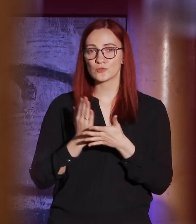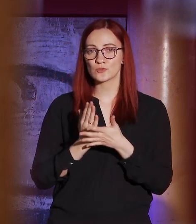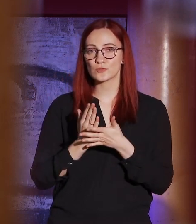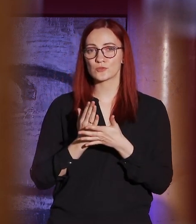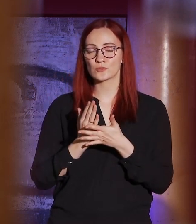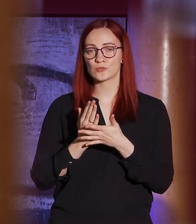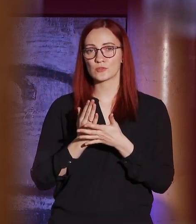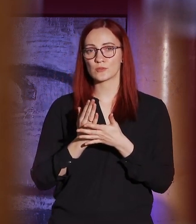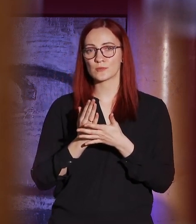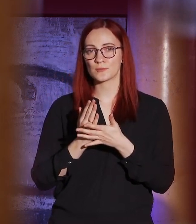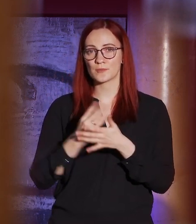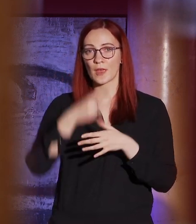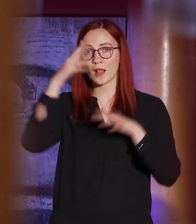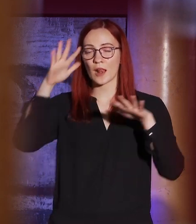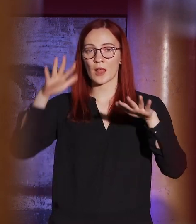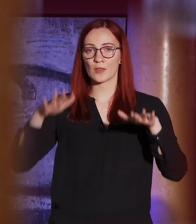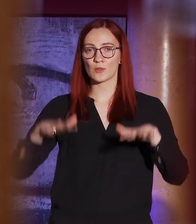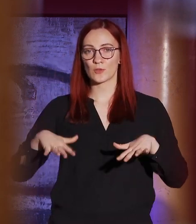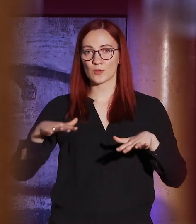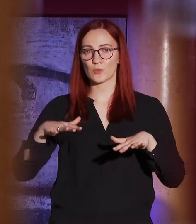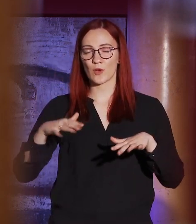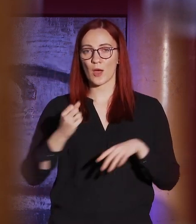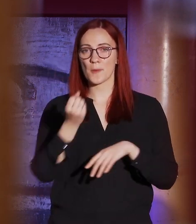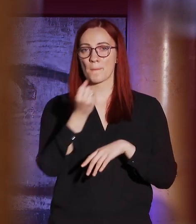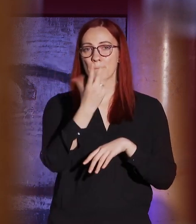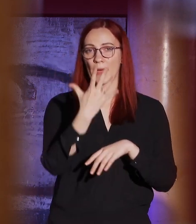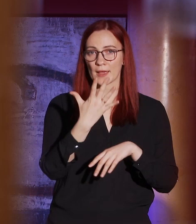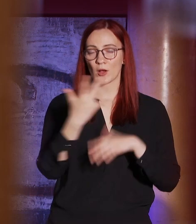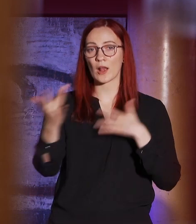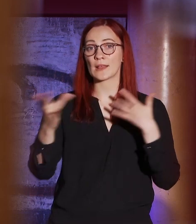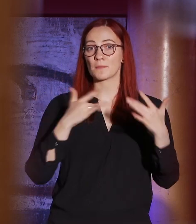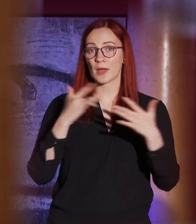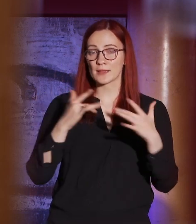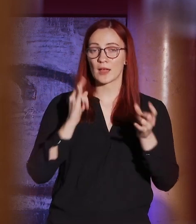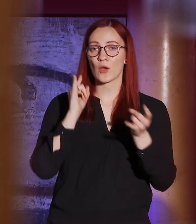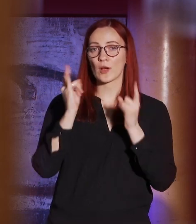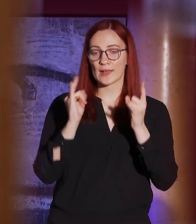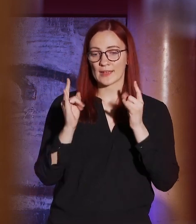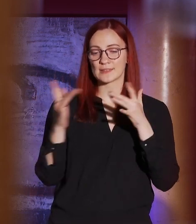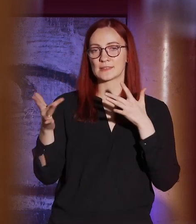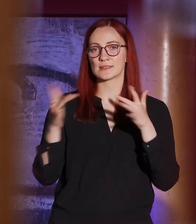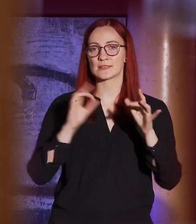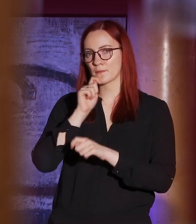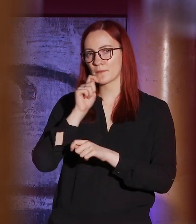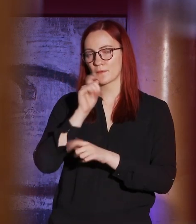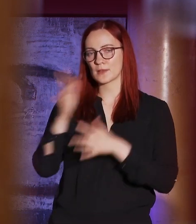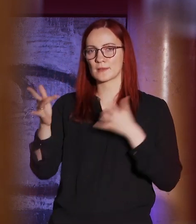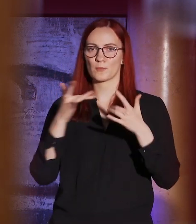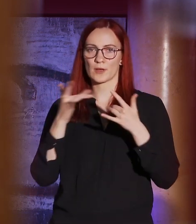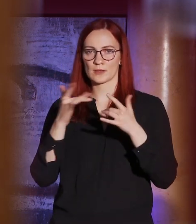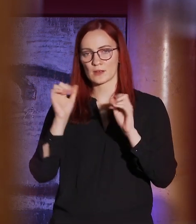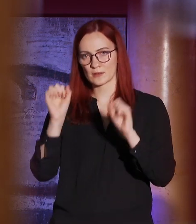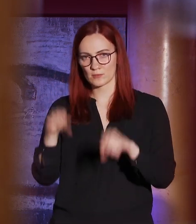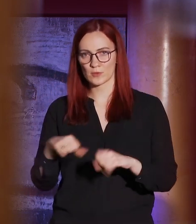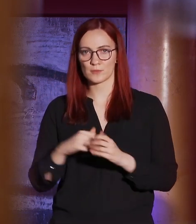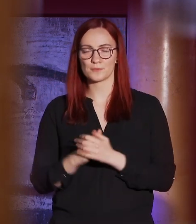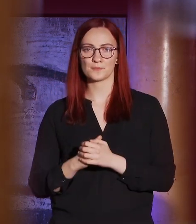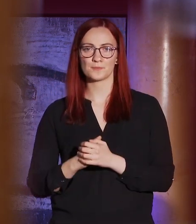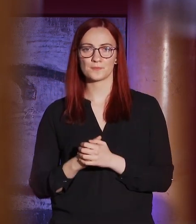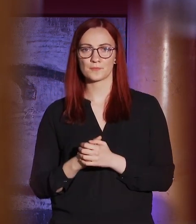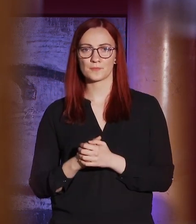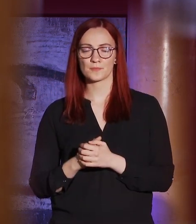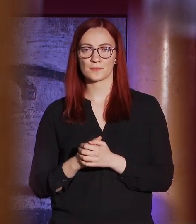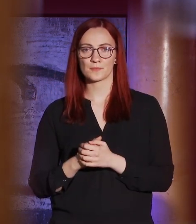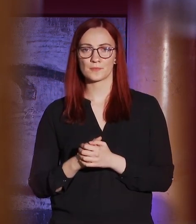mes turim tikrai Lietuvoje virš 15 spektaklių su garsiniu vaizdavimu, mes turime kino filmų.